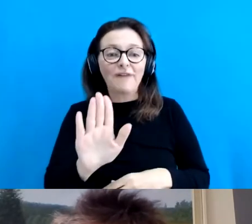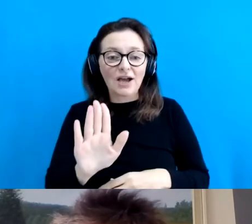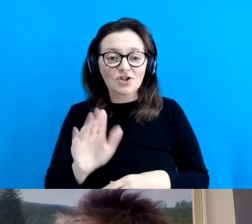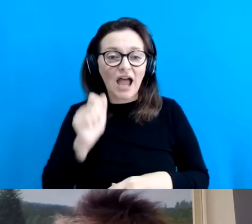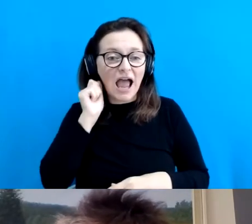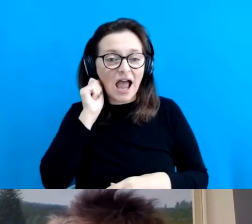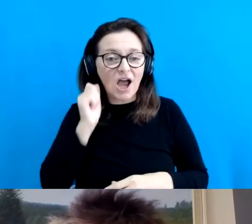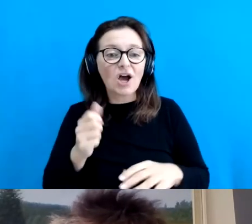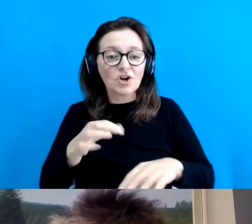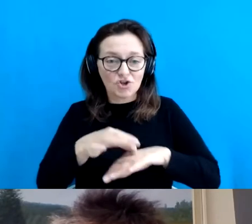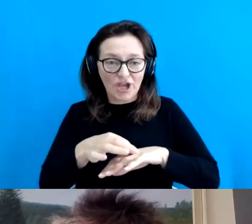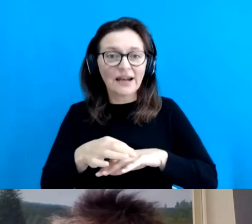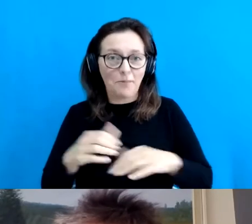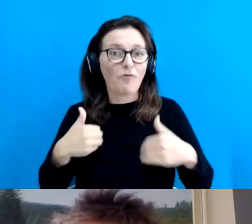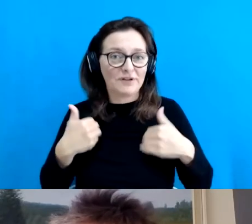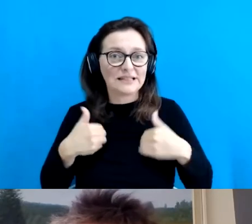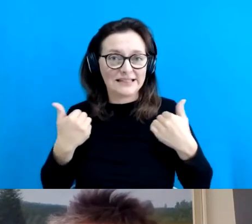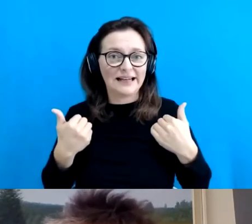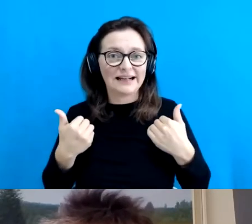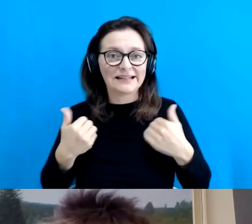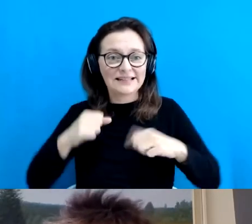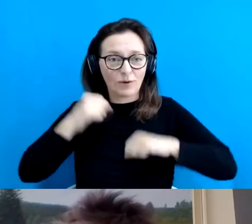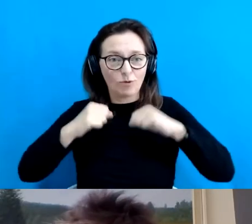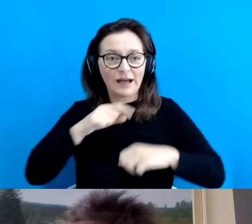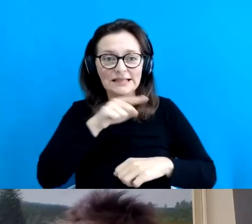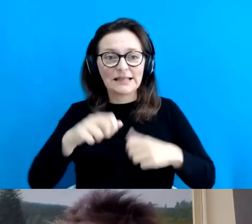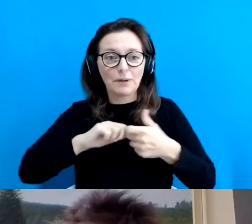tudi s temi problemi. Ja. Ne? Zdaj imamo pa še eno,